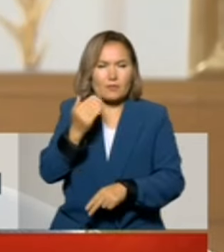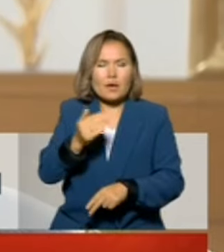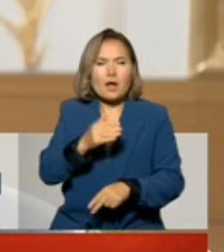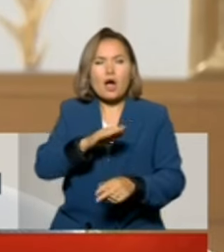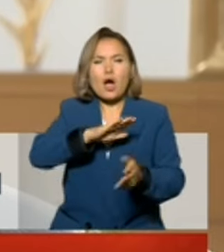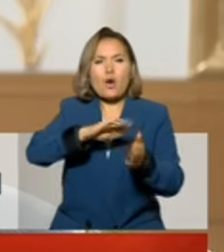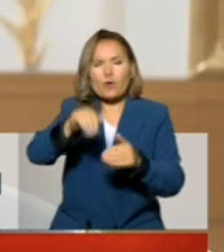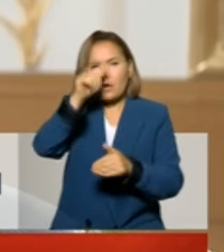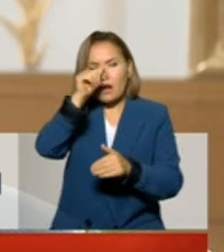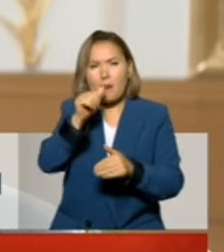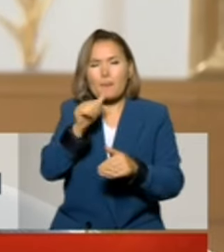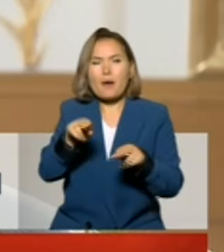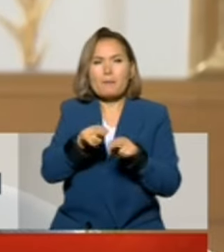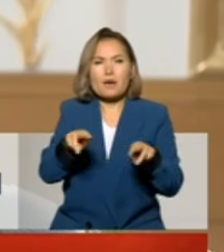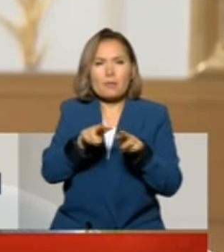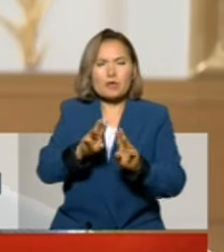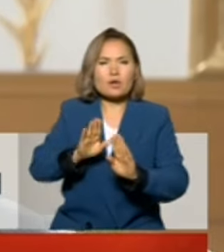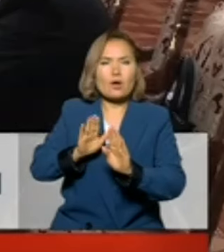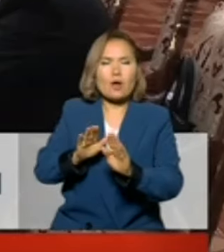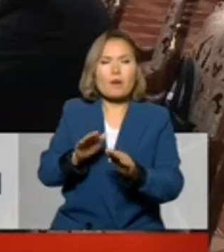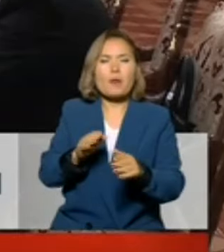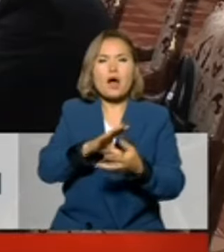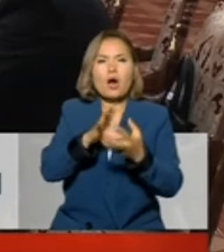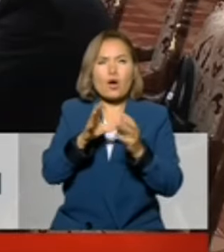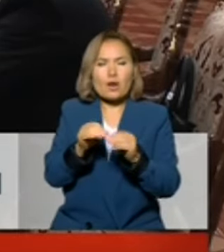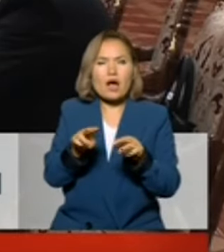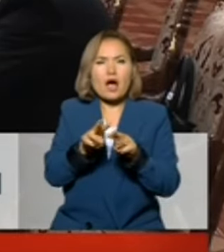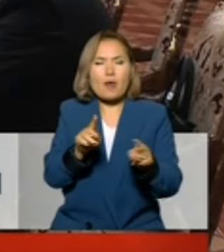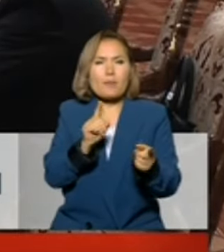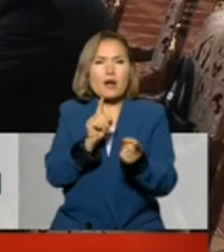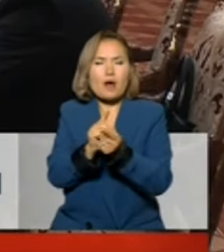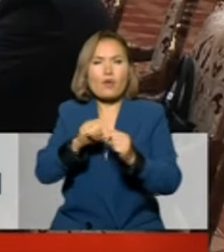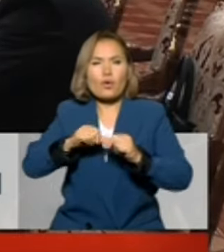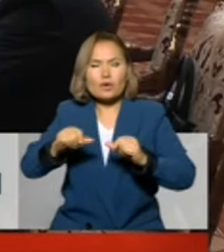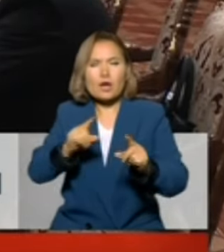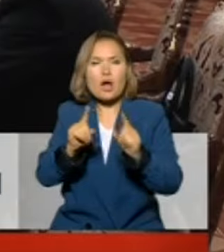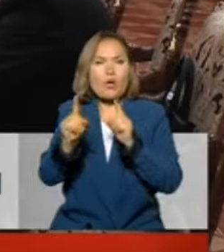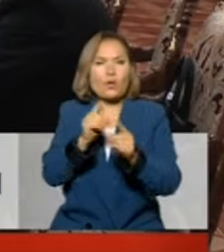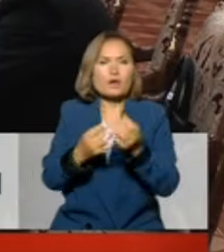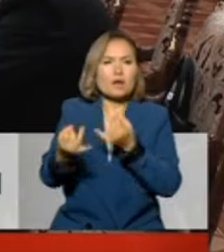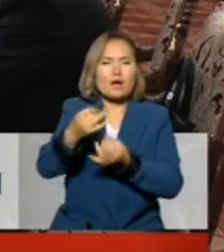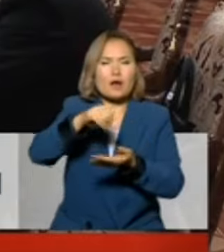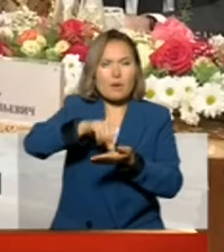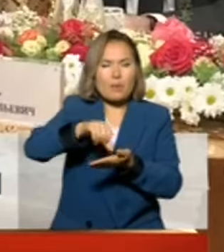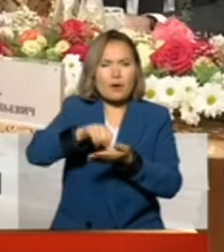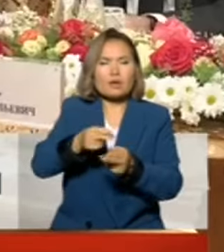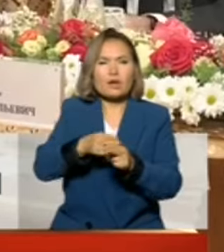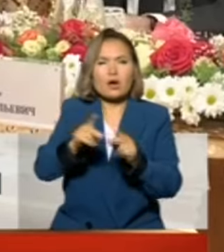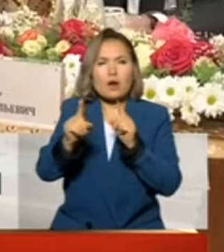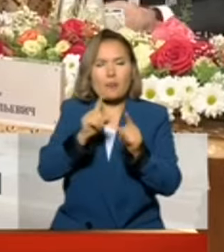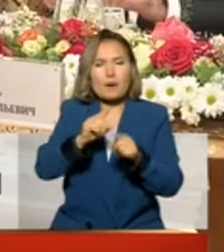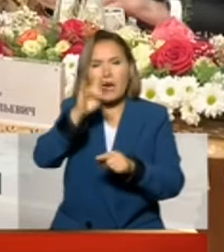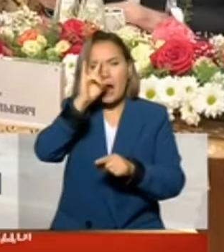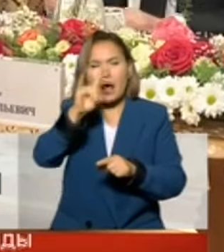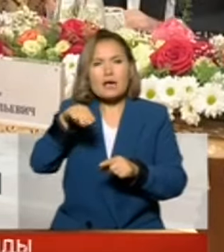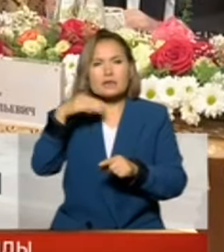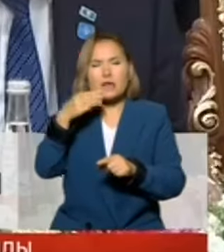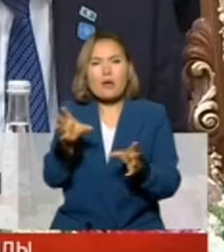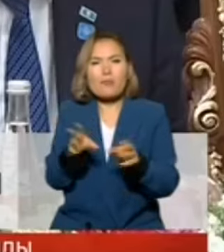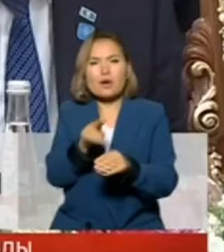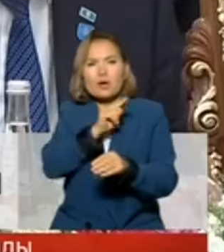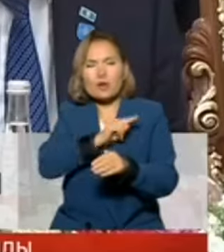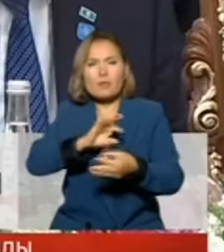Өткен айда премьер-министрлердің орынбасарлары деңгейінде үкіметаралық комиссияның кезекті отырысы өтті. Жиынға қатысушылар екі жақты ықпалдастық